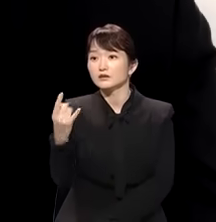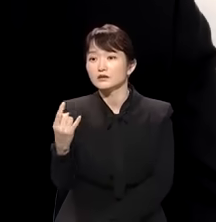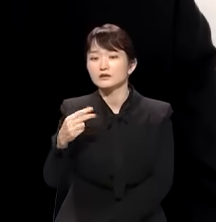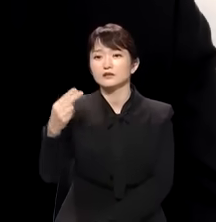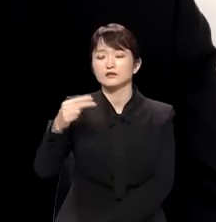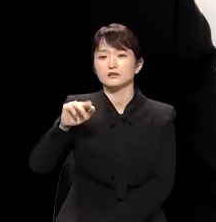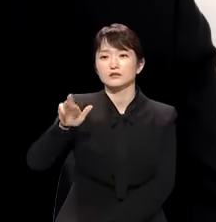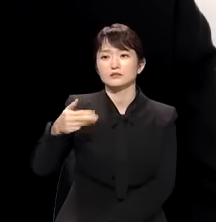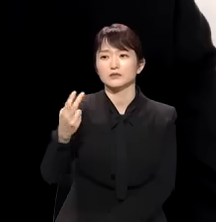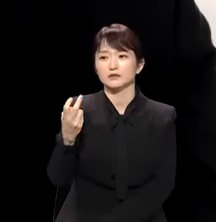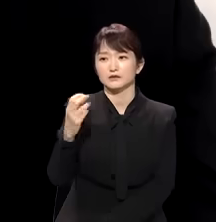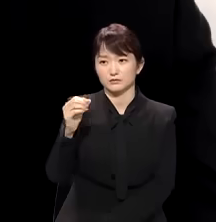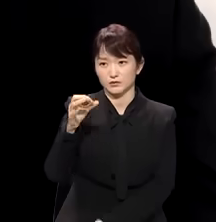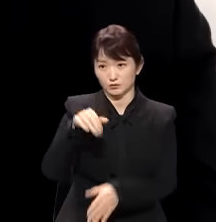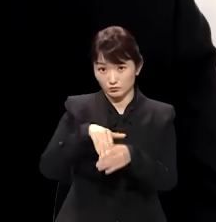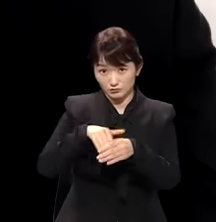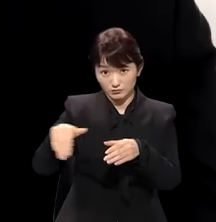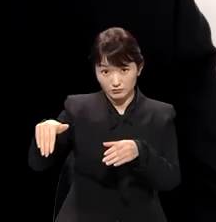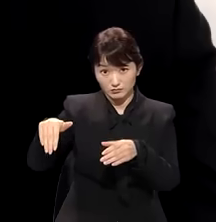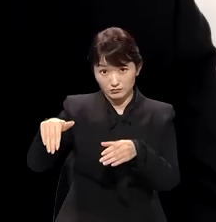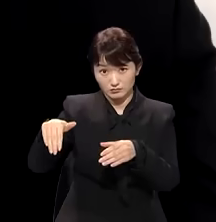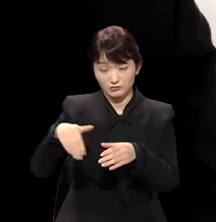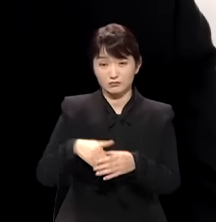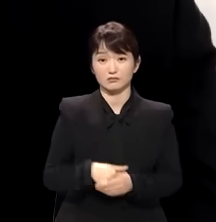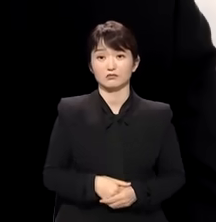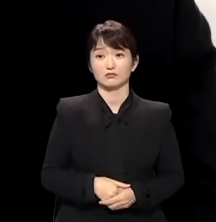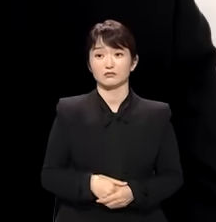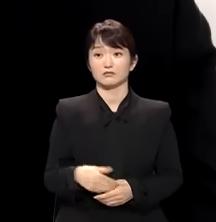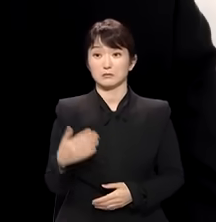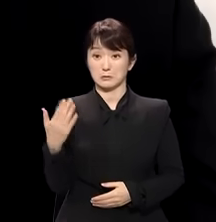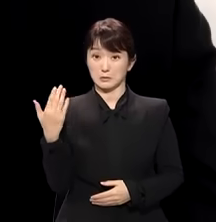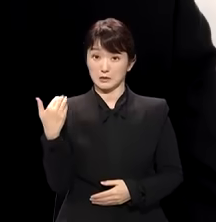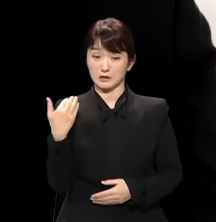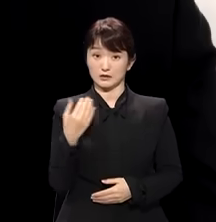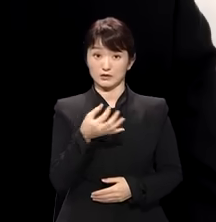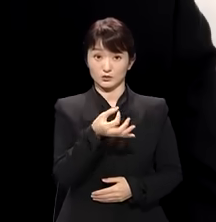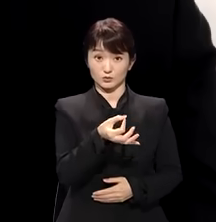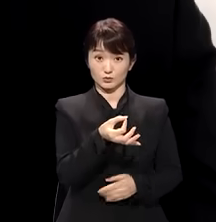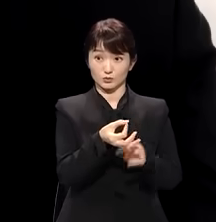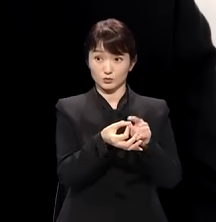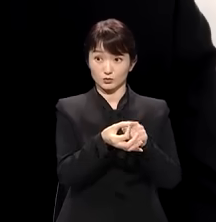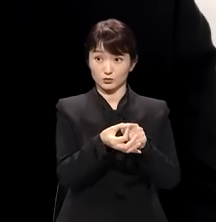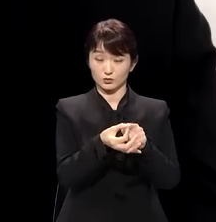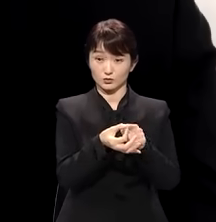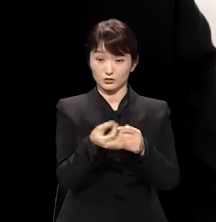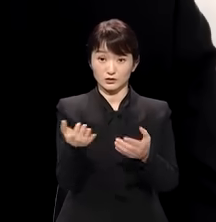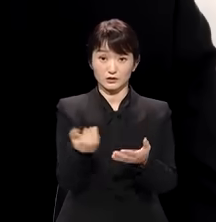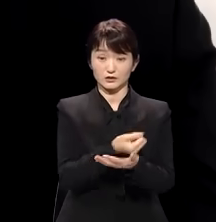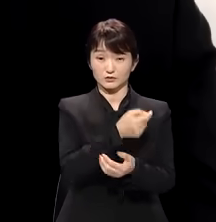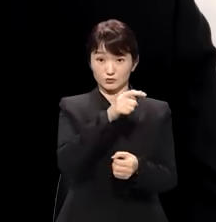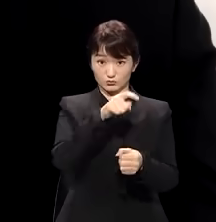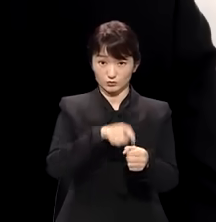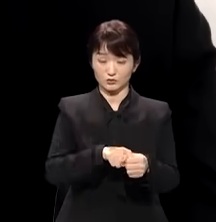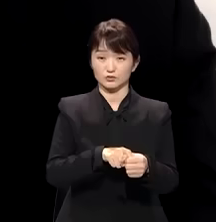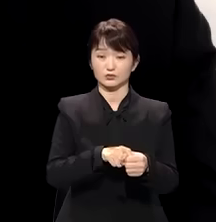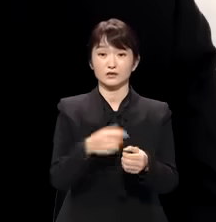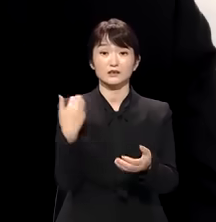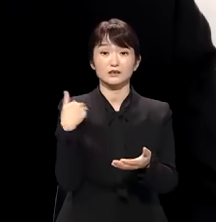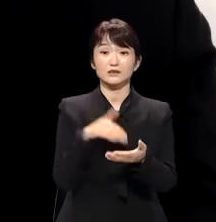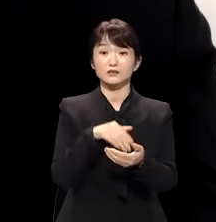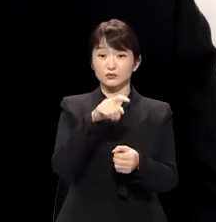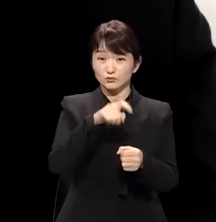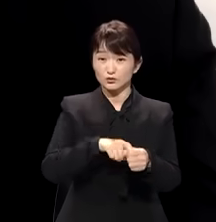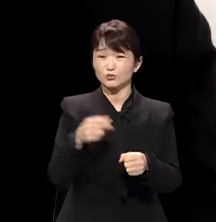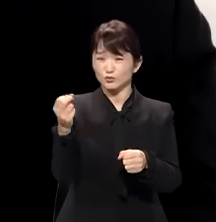820만 원을 또 송금했습니다 앞서 보냈던 그 비용 매몰 비용을 건지기 위해서 또네 아 근데